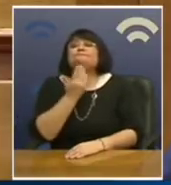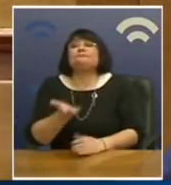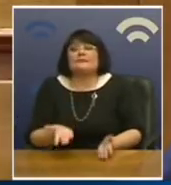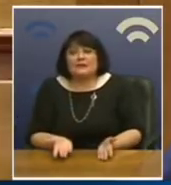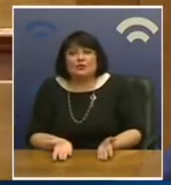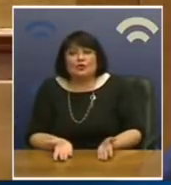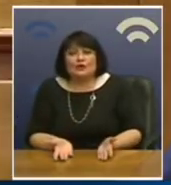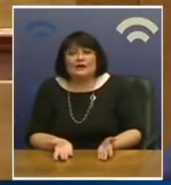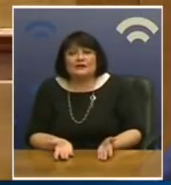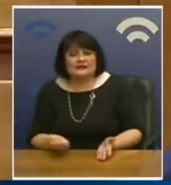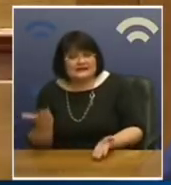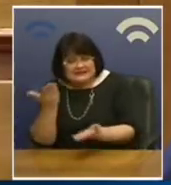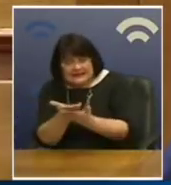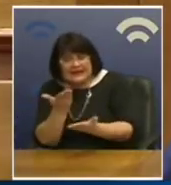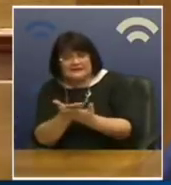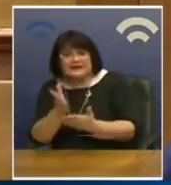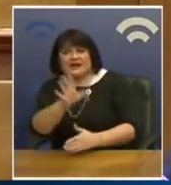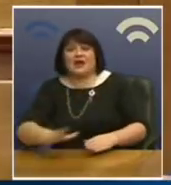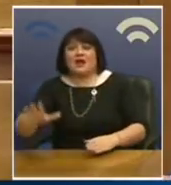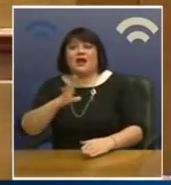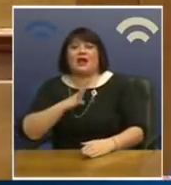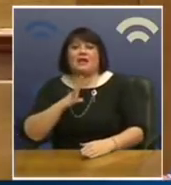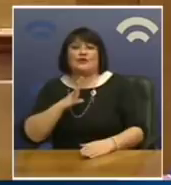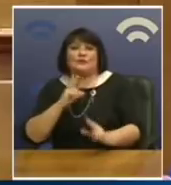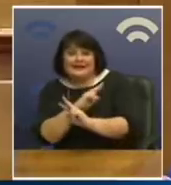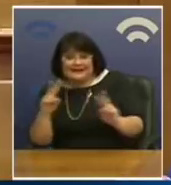ιδίως το αίτημα για την εξυγείας του πολιτικού